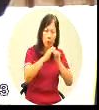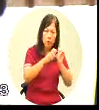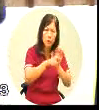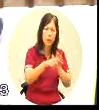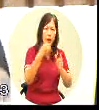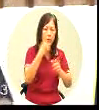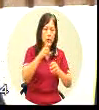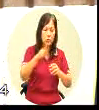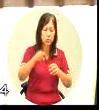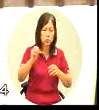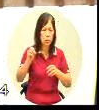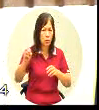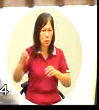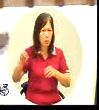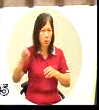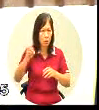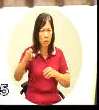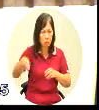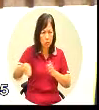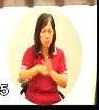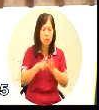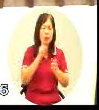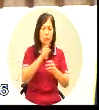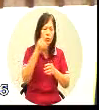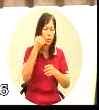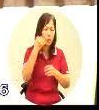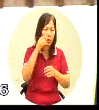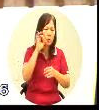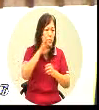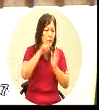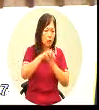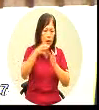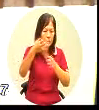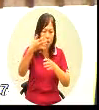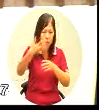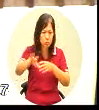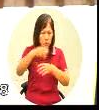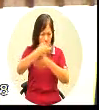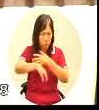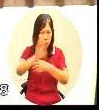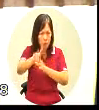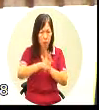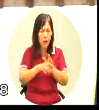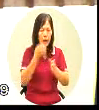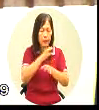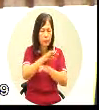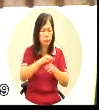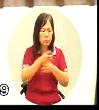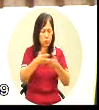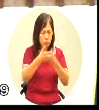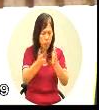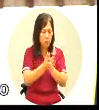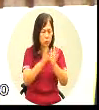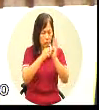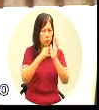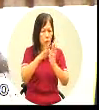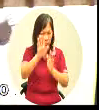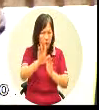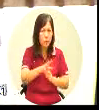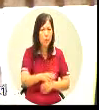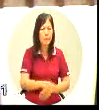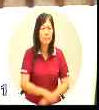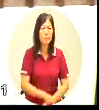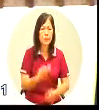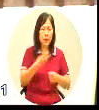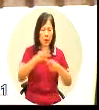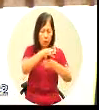一样是讲彰化缺水，不过经济部有跳出来澄清。那最后一个哈，这个是在这个环境资